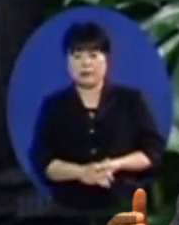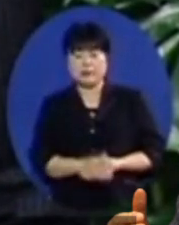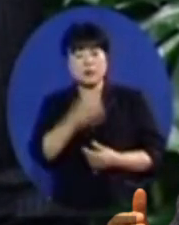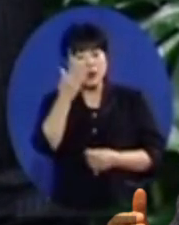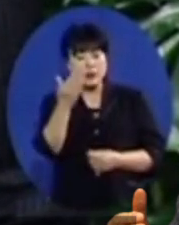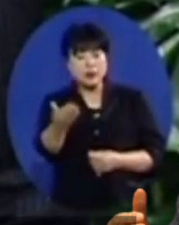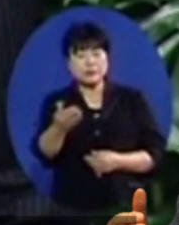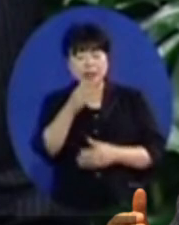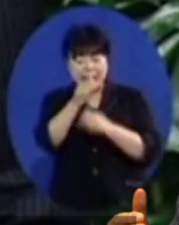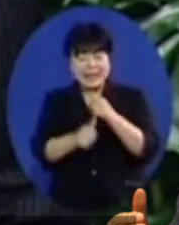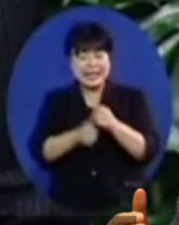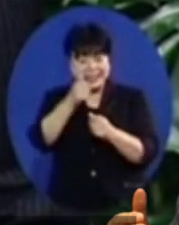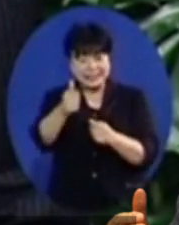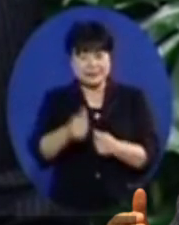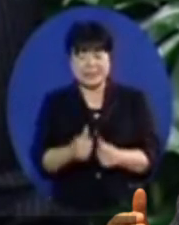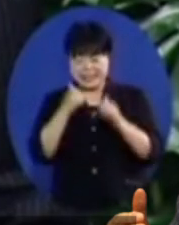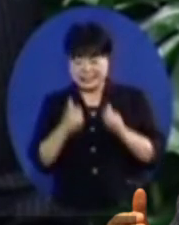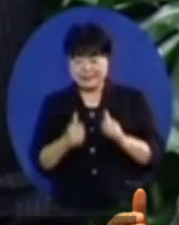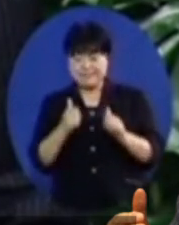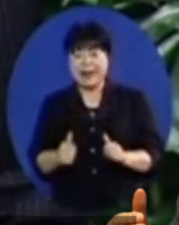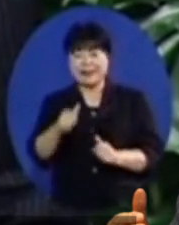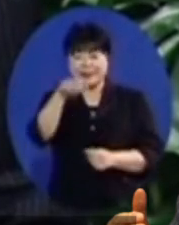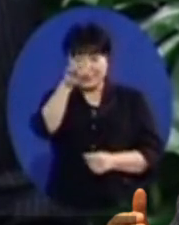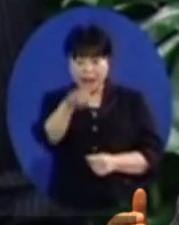여러분, 하나님 심판 앞에